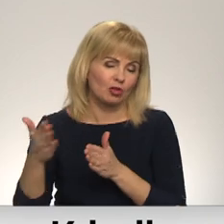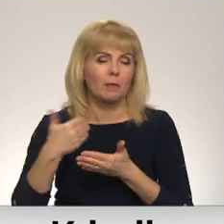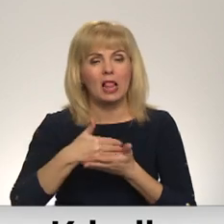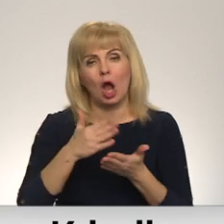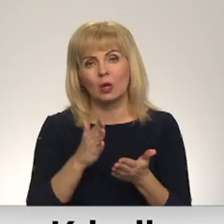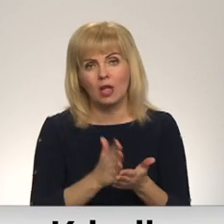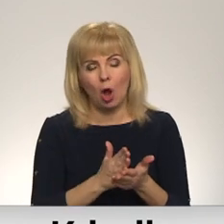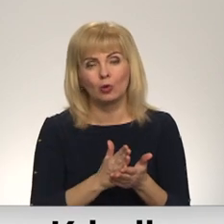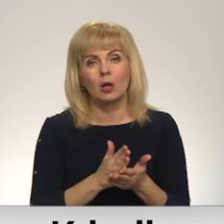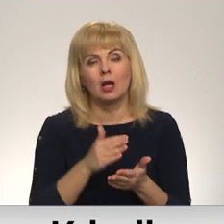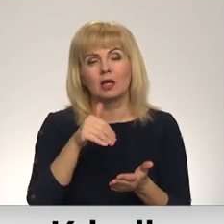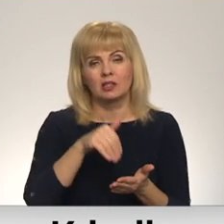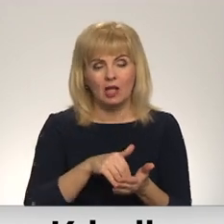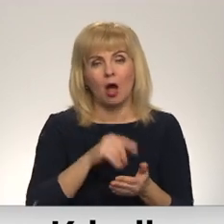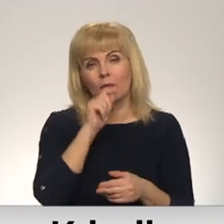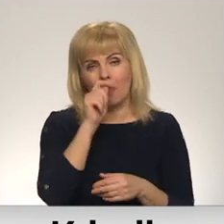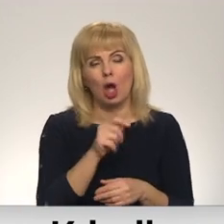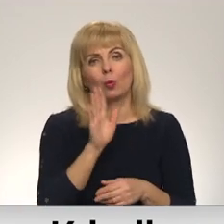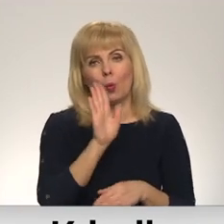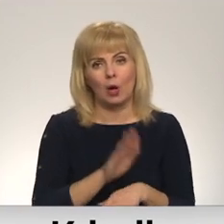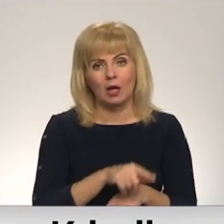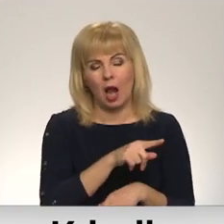ir stāv Ukraiņu tautas pusē.